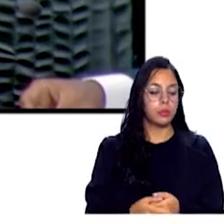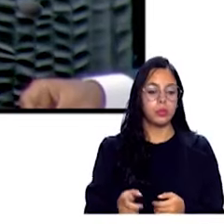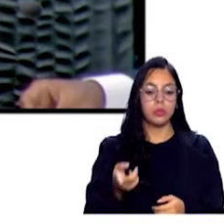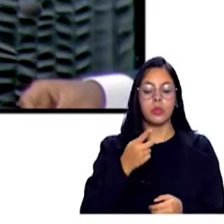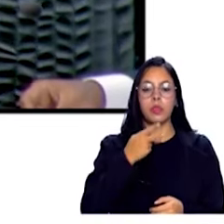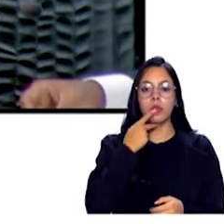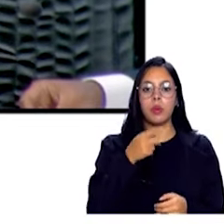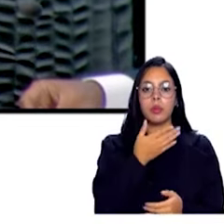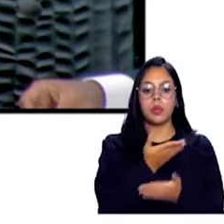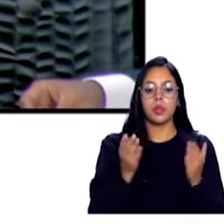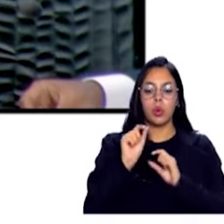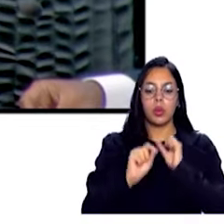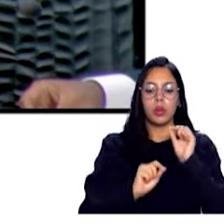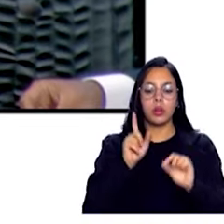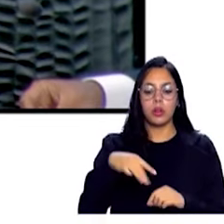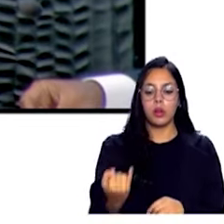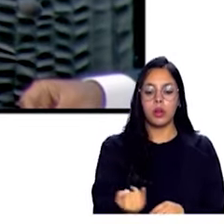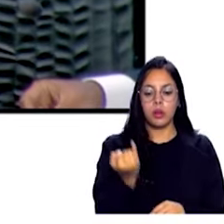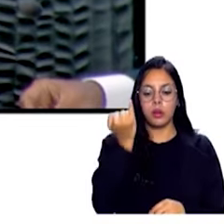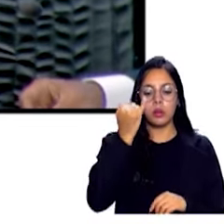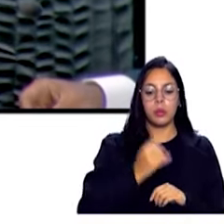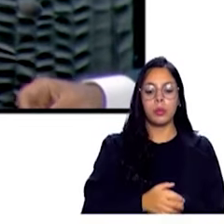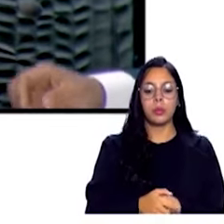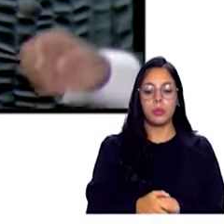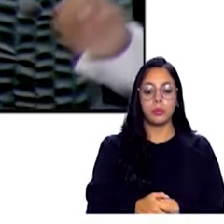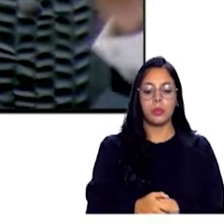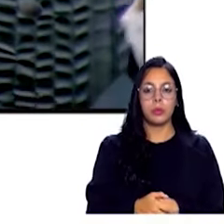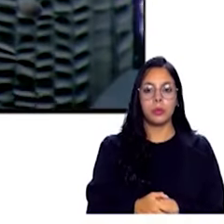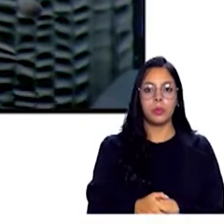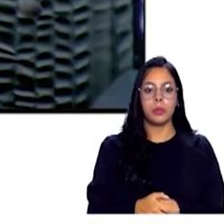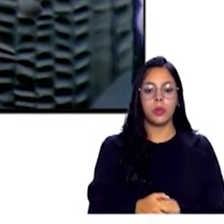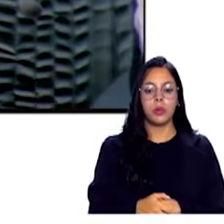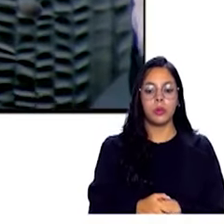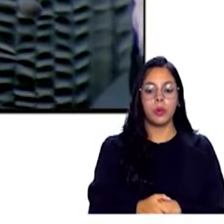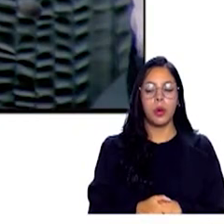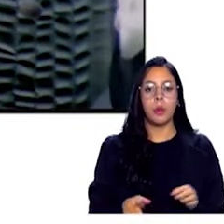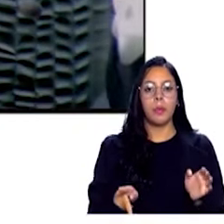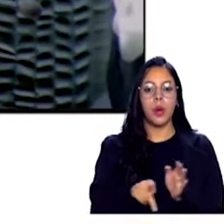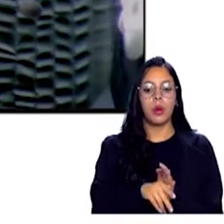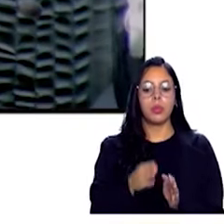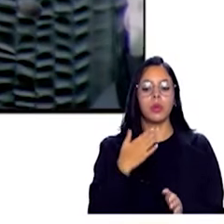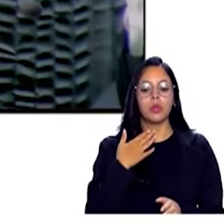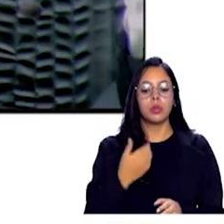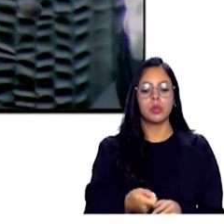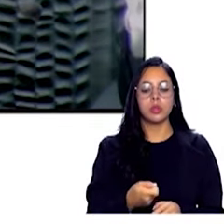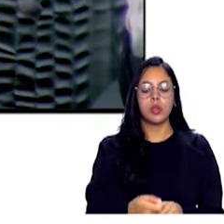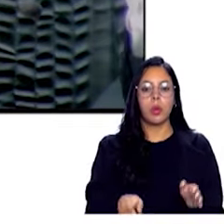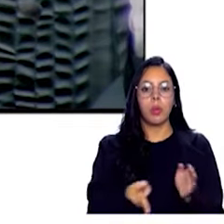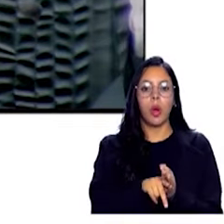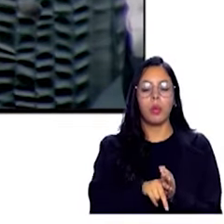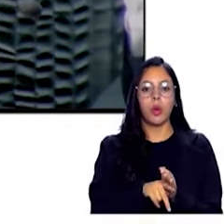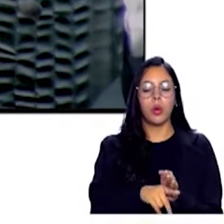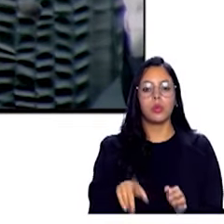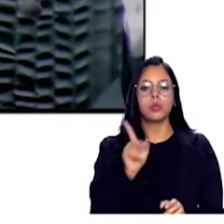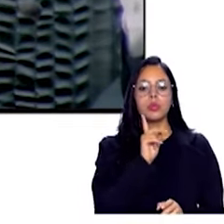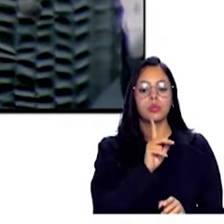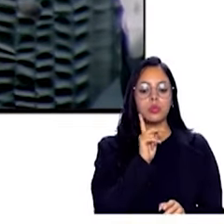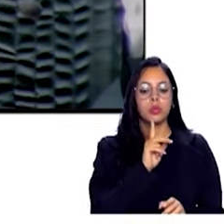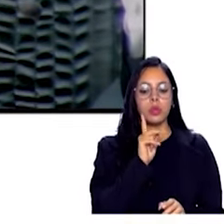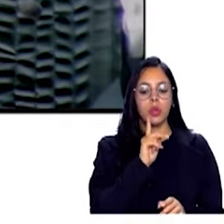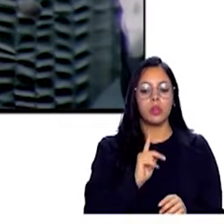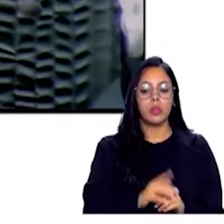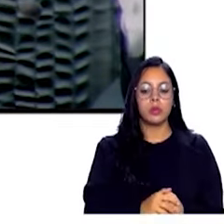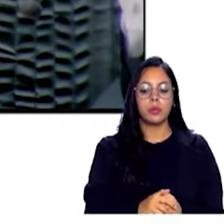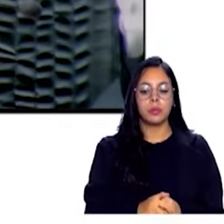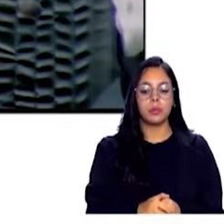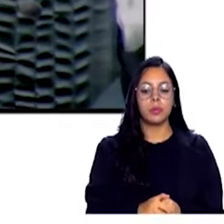je Veux reprendre l'expression Du juge à la cour suprême des états-unis stéphan brer dans dans l'un des ouvrages qu'il